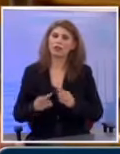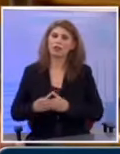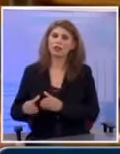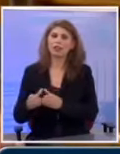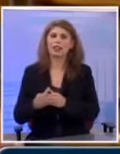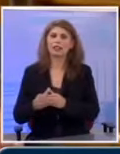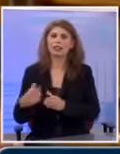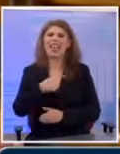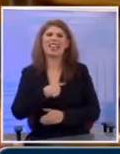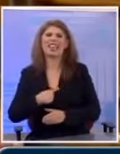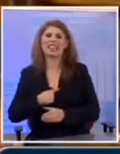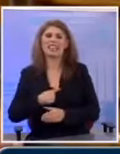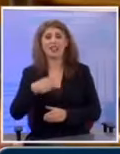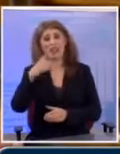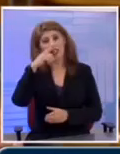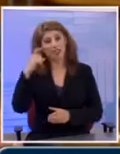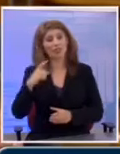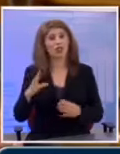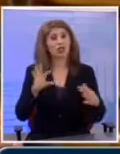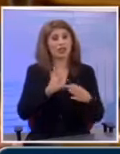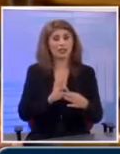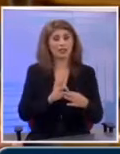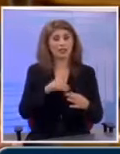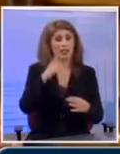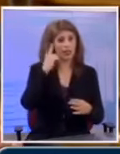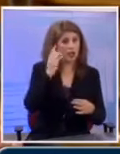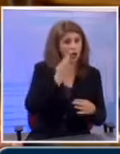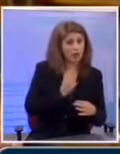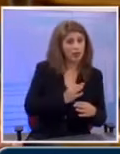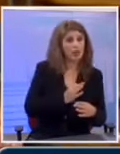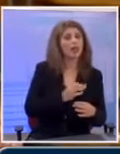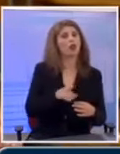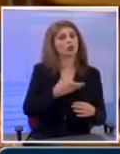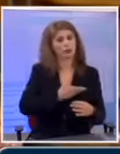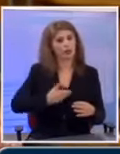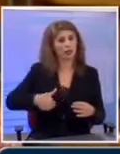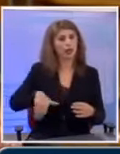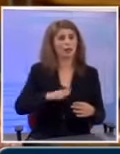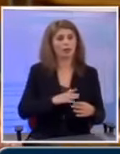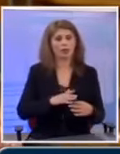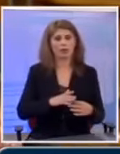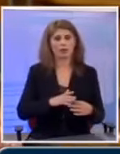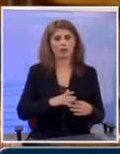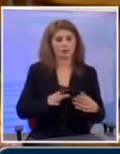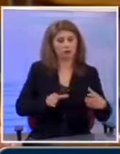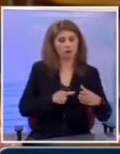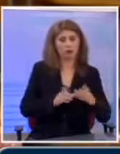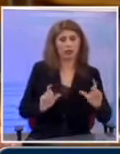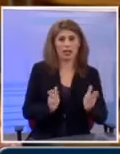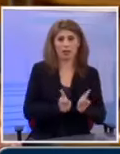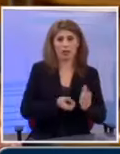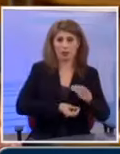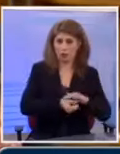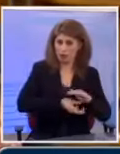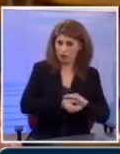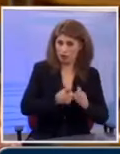καπετανάτα. Δύσκολο καλείς να συνδυάσει και την λογική του ότι είμαστε στη γραμμή την εθνική για το